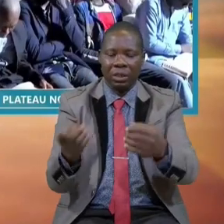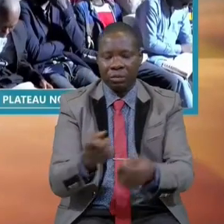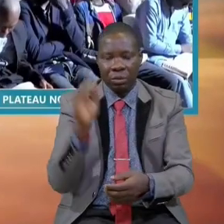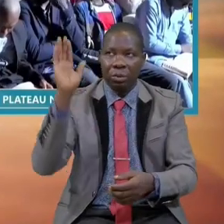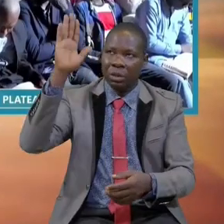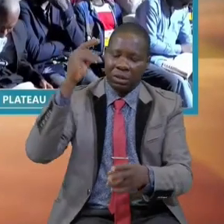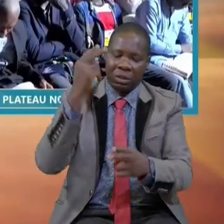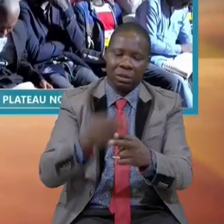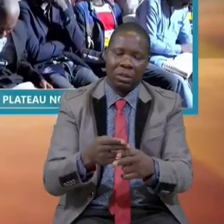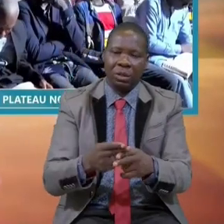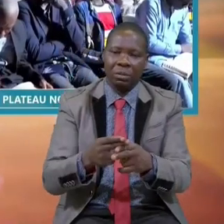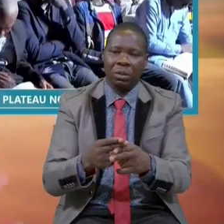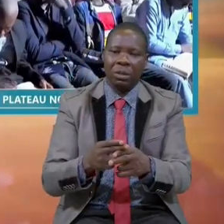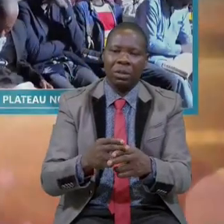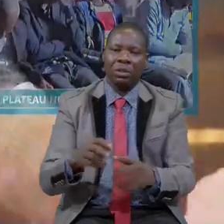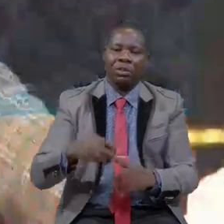nom